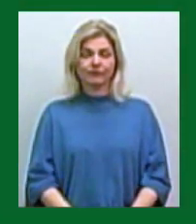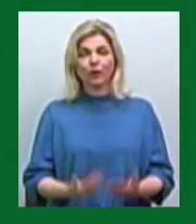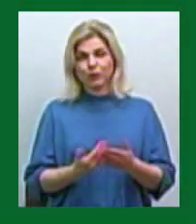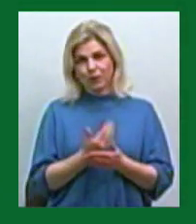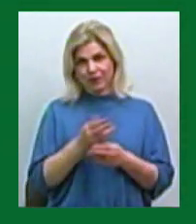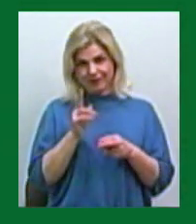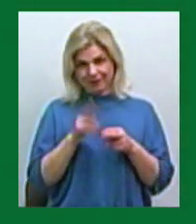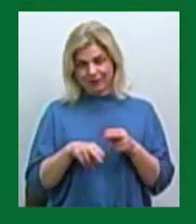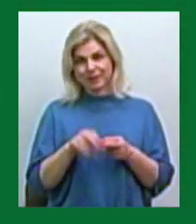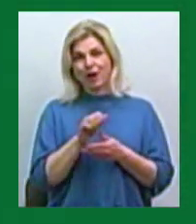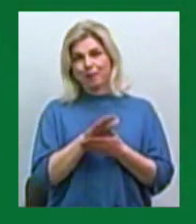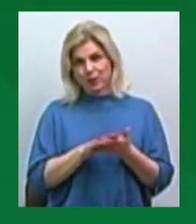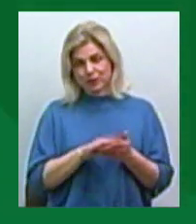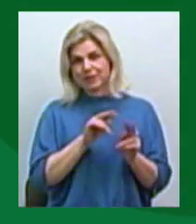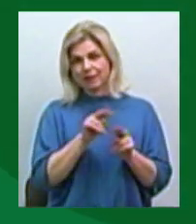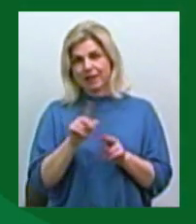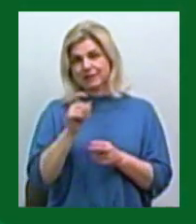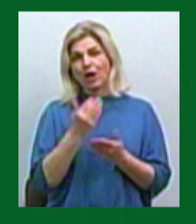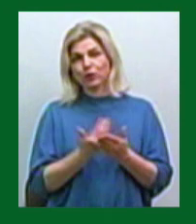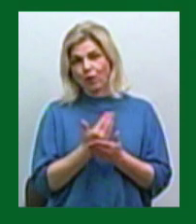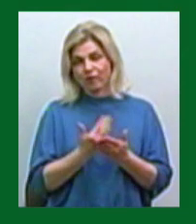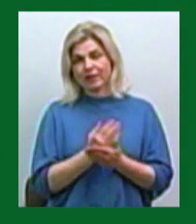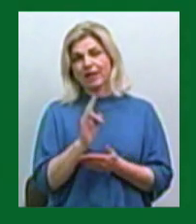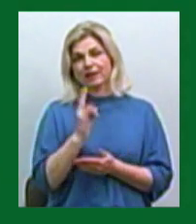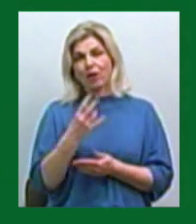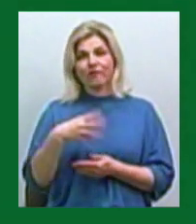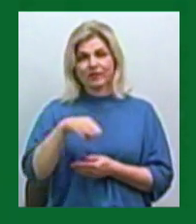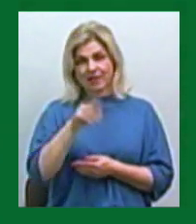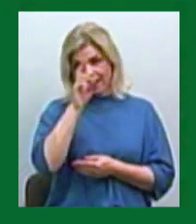цьому в мене все. Ми продовжуємо стежити за подіями в Миколаєві та всій